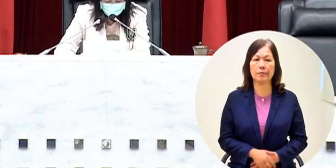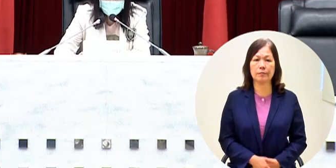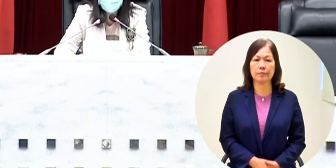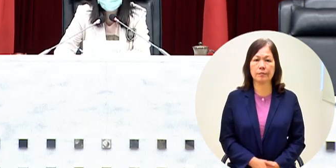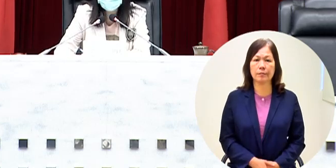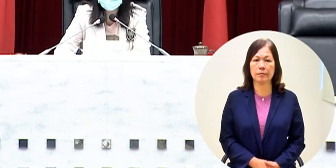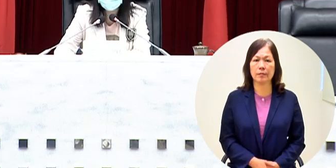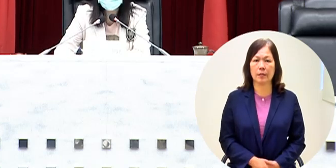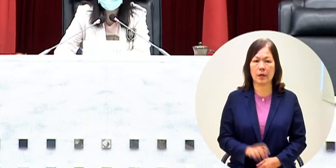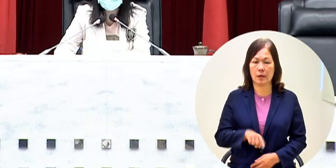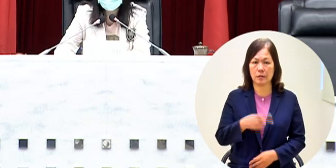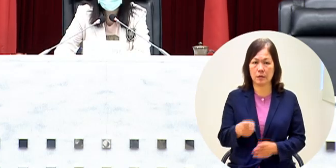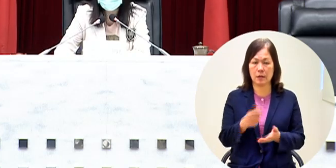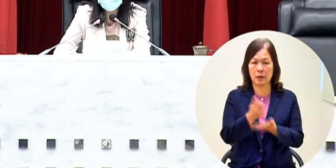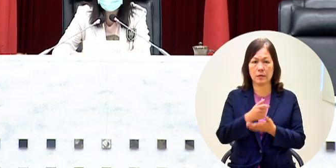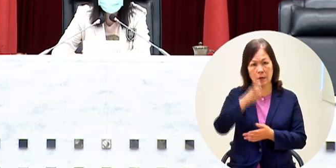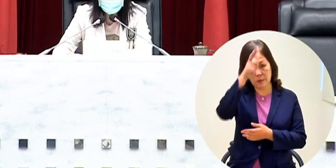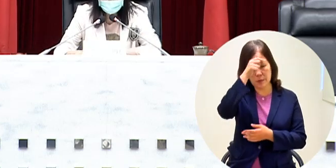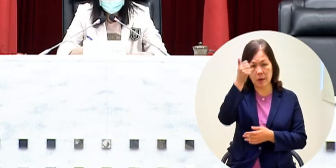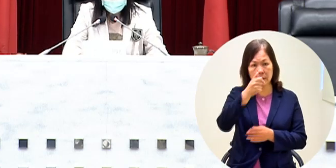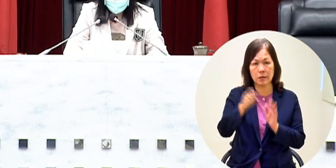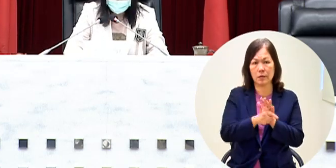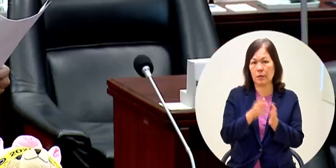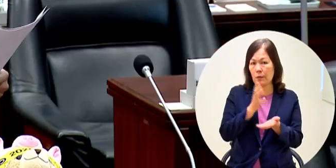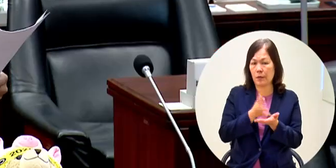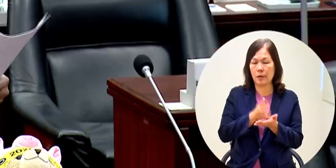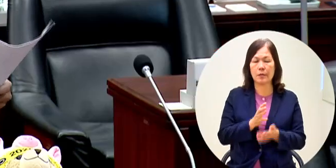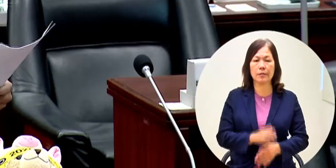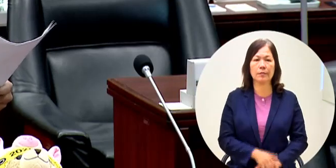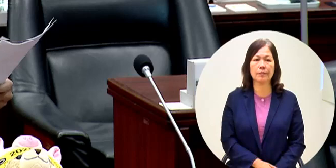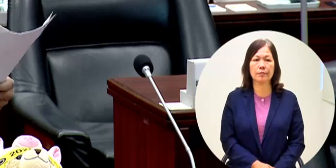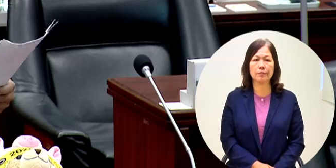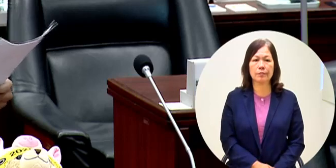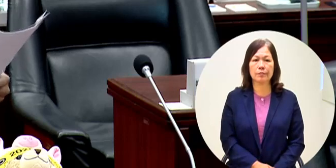继续请黄文智议员发言。黄议员，请。